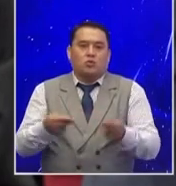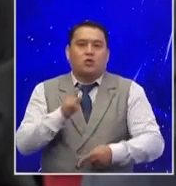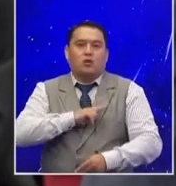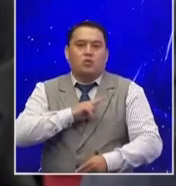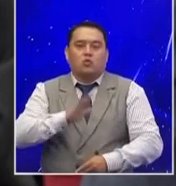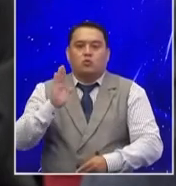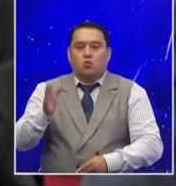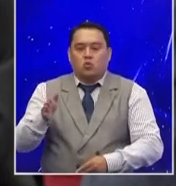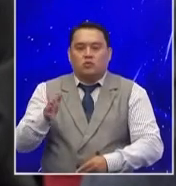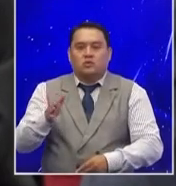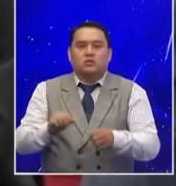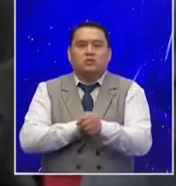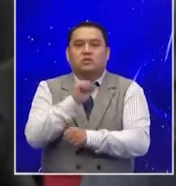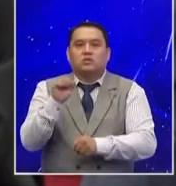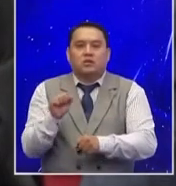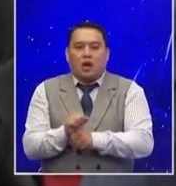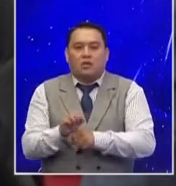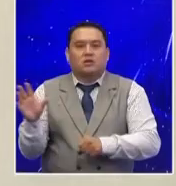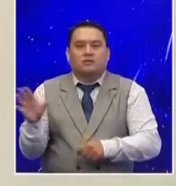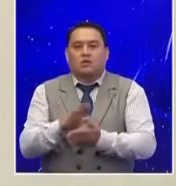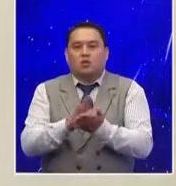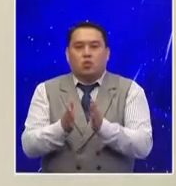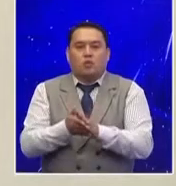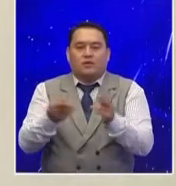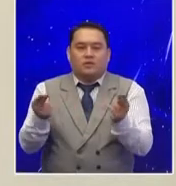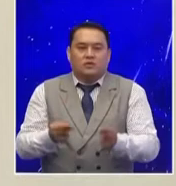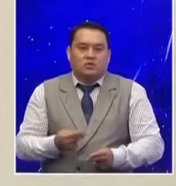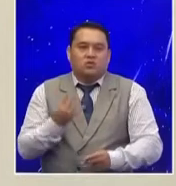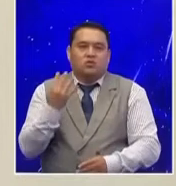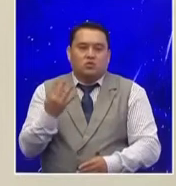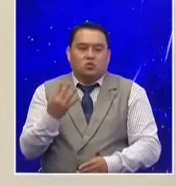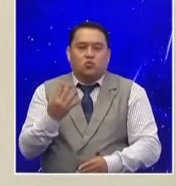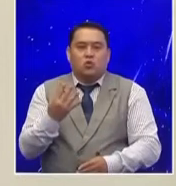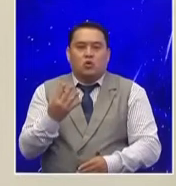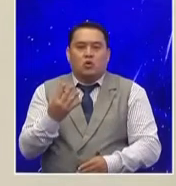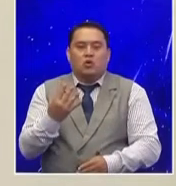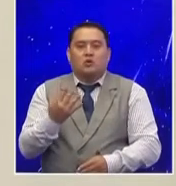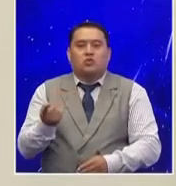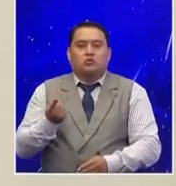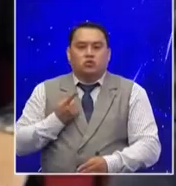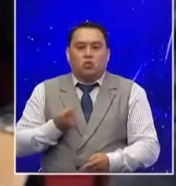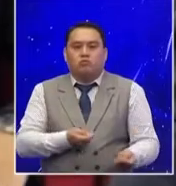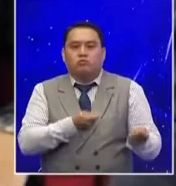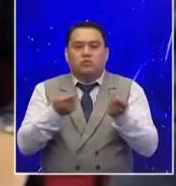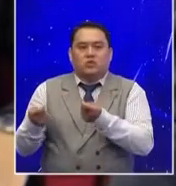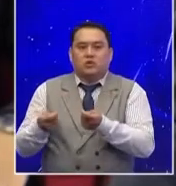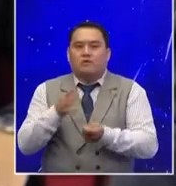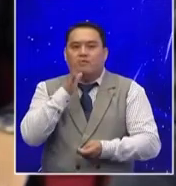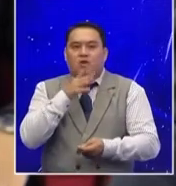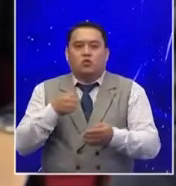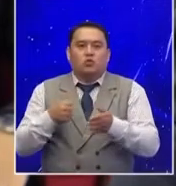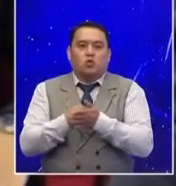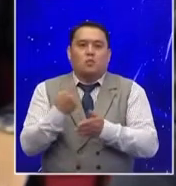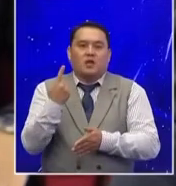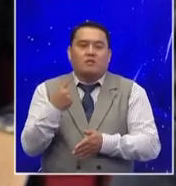По кислородным станциям Амандыгова все договора заключены. 4 идет в дороге, остальные тоже ждем поставки. Мы сроки поставили до 1